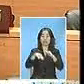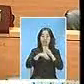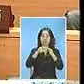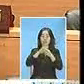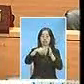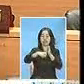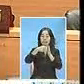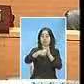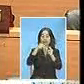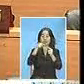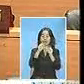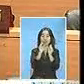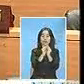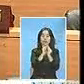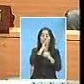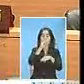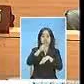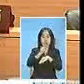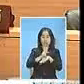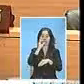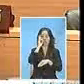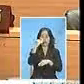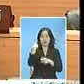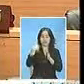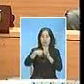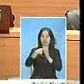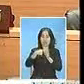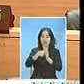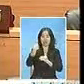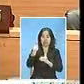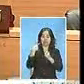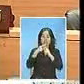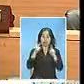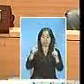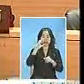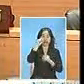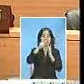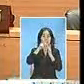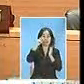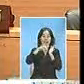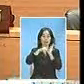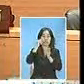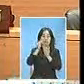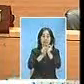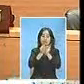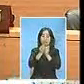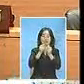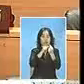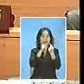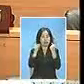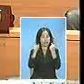ลอย่างท่านประธานสามารถพอรับได้ครับมีเหตุมีผลแต่อย่างที่ท่านสุนัยชี้แจงเนี่ยกำลังจะบิดเบือนนะ